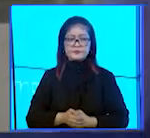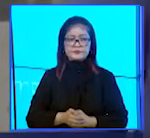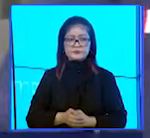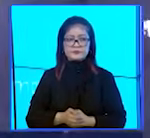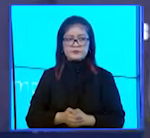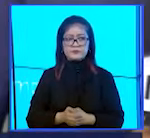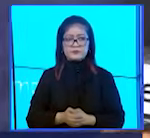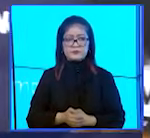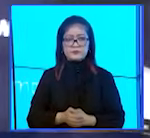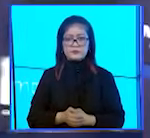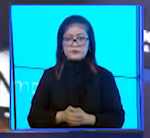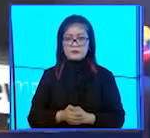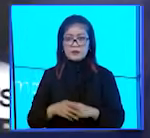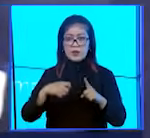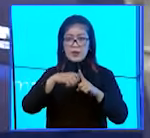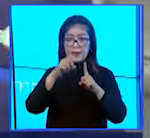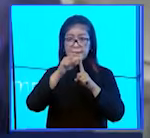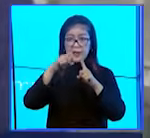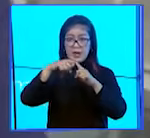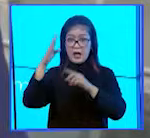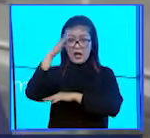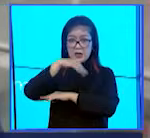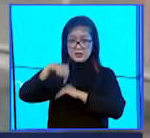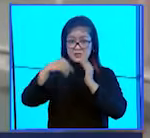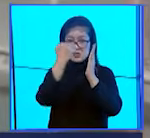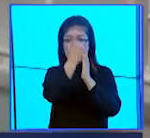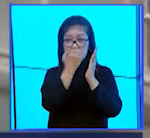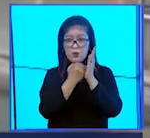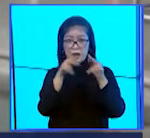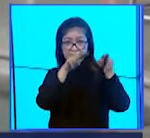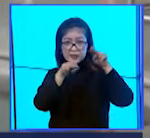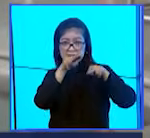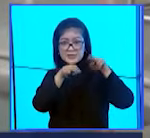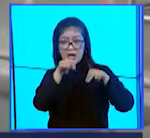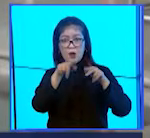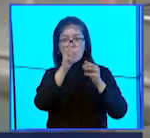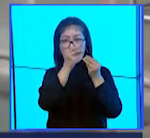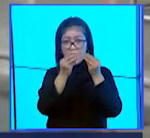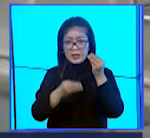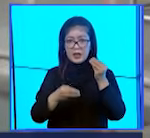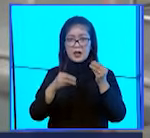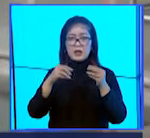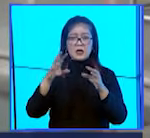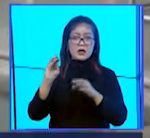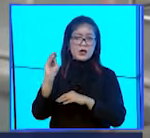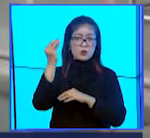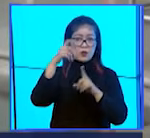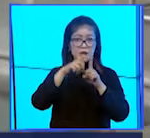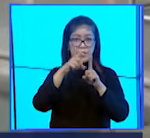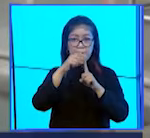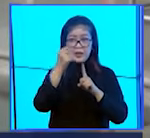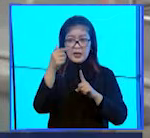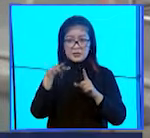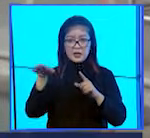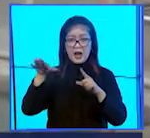Pemirsa, Komisi Pemberantasan Korupsi menjadwalkan pemeriksaan terhadap Wakil Ketua DPR Aziz Syamsuddin. Kami